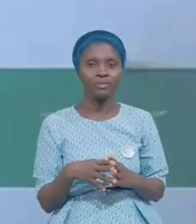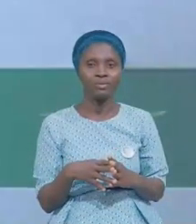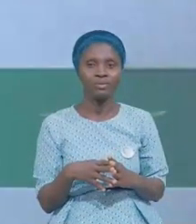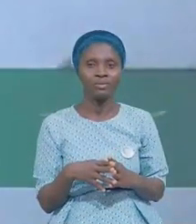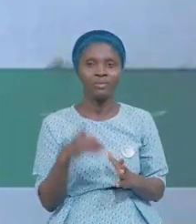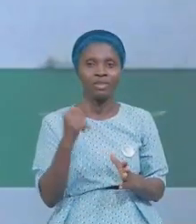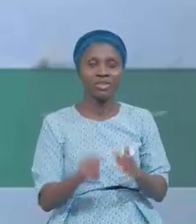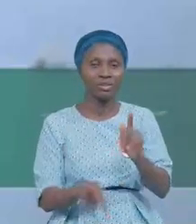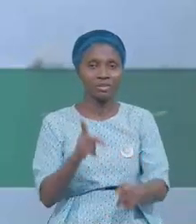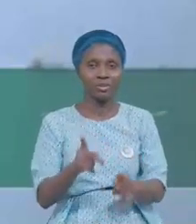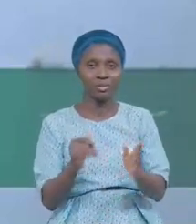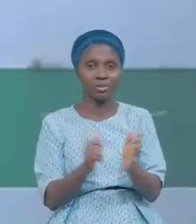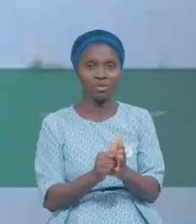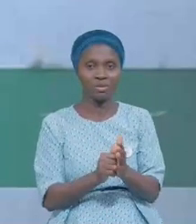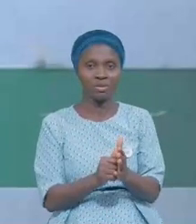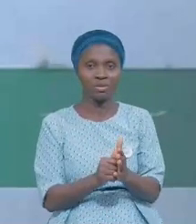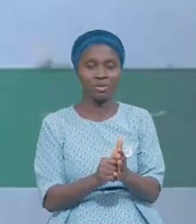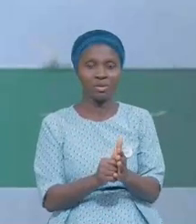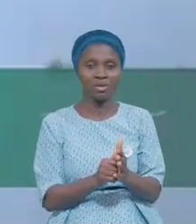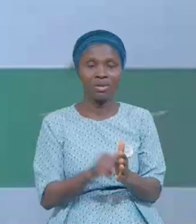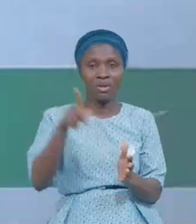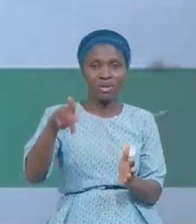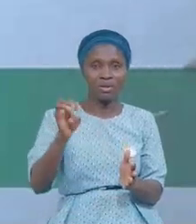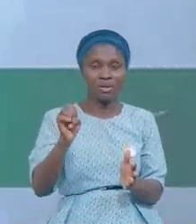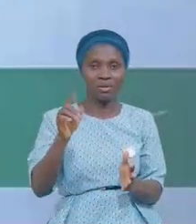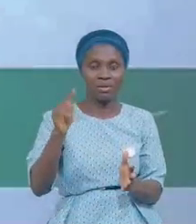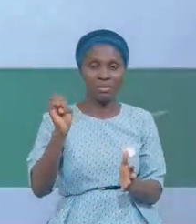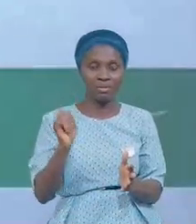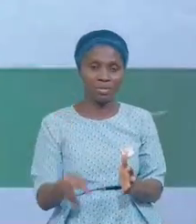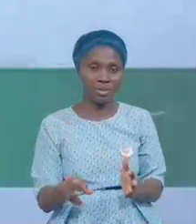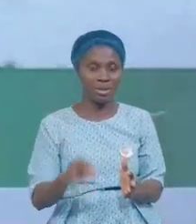Ceux que Paul, Pierre et autres à qui ils ont prêché,